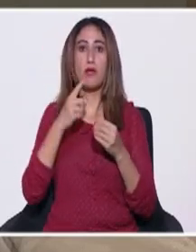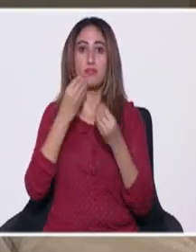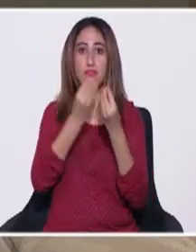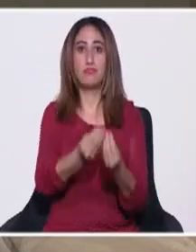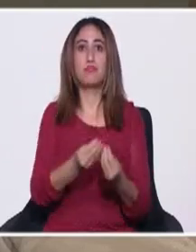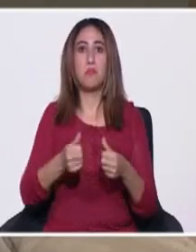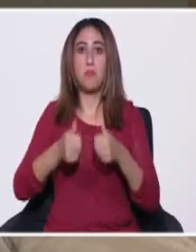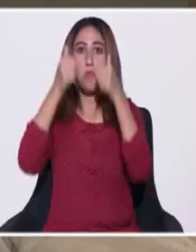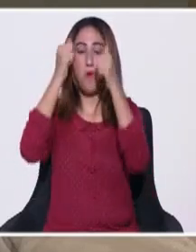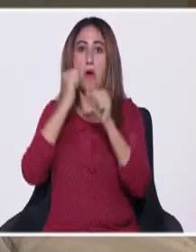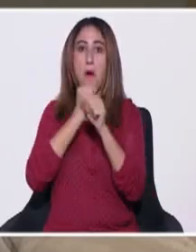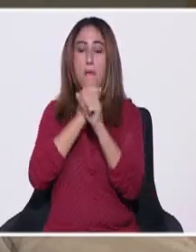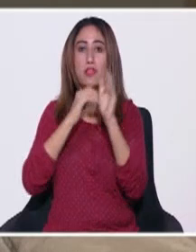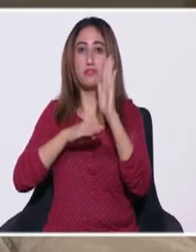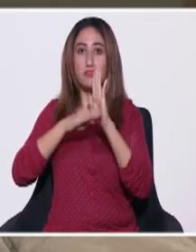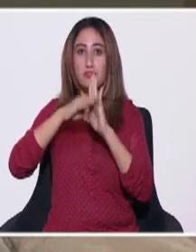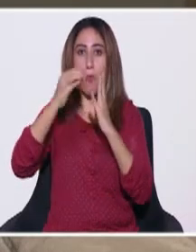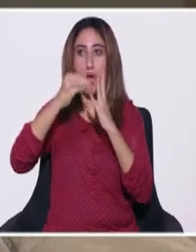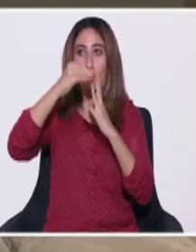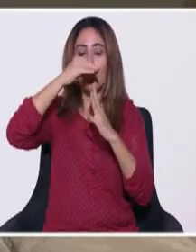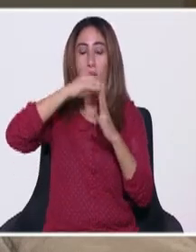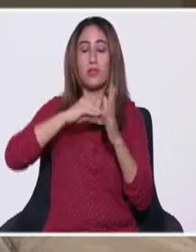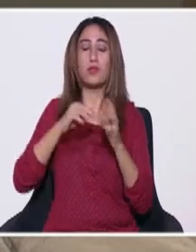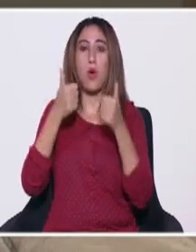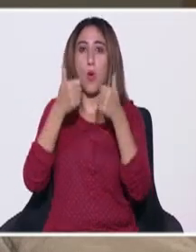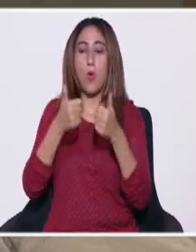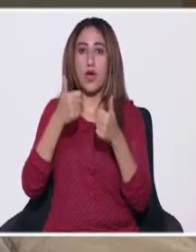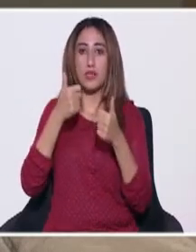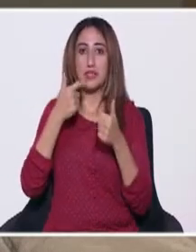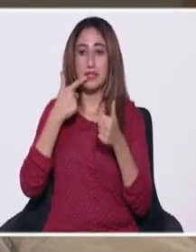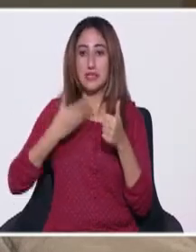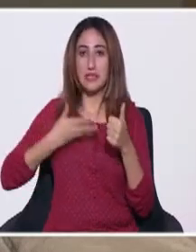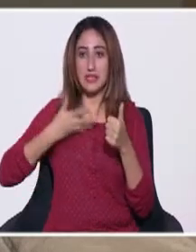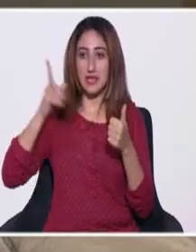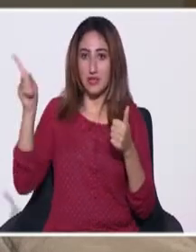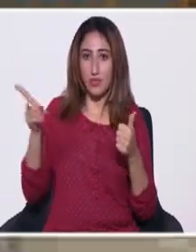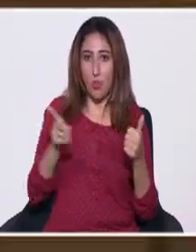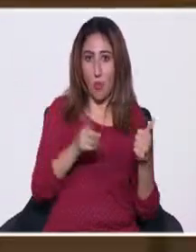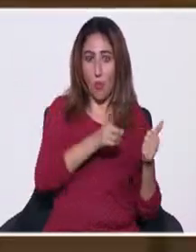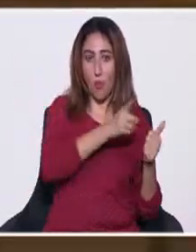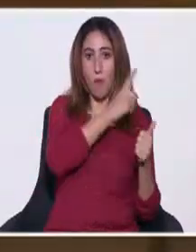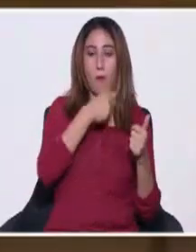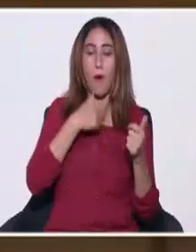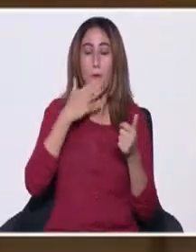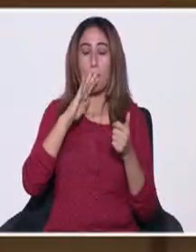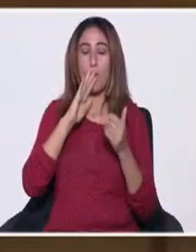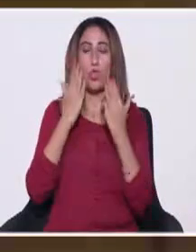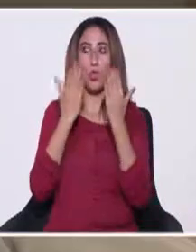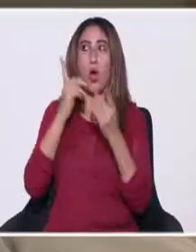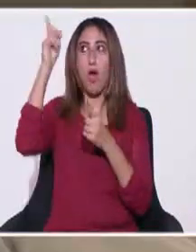كل مرحلة من مراحل حياته، في كل مرحلة دكتور عمرو في حياتي أجد هذا الدعاء